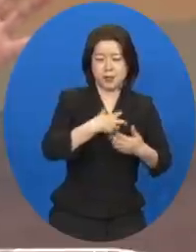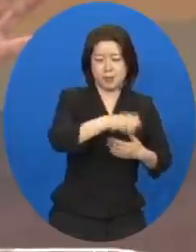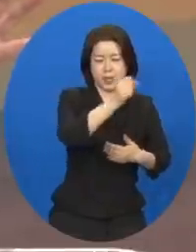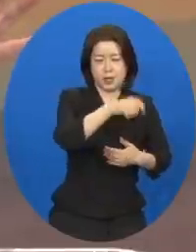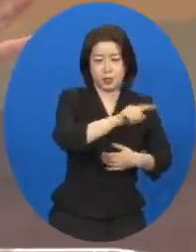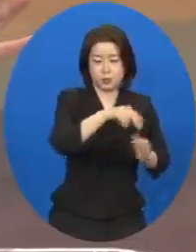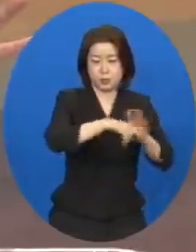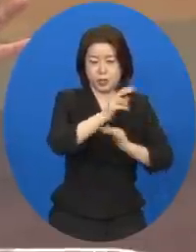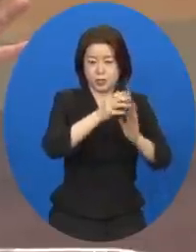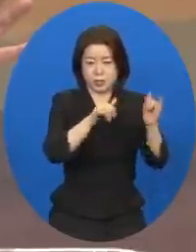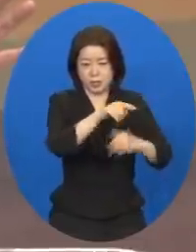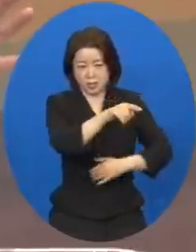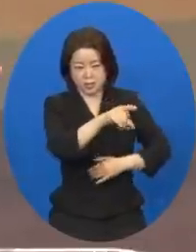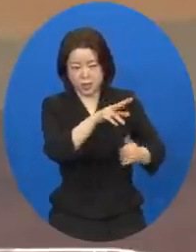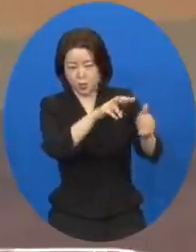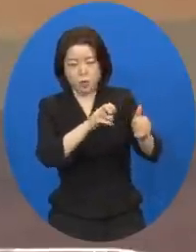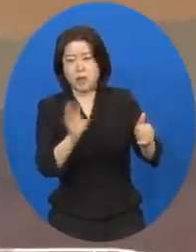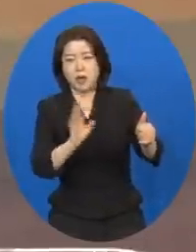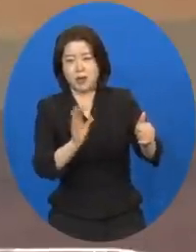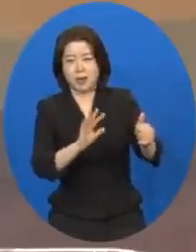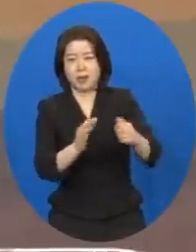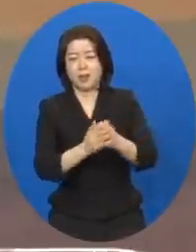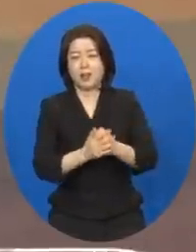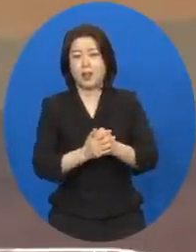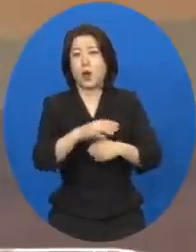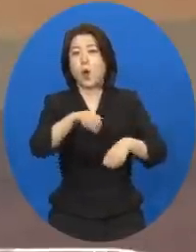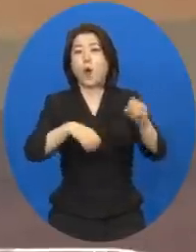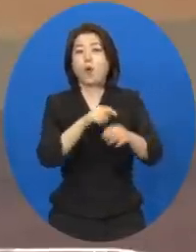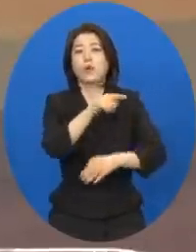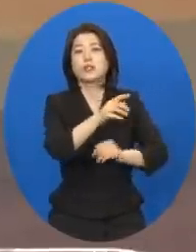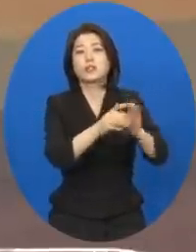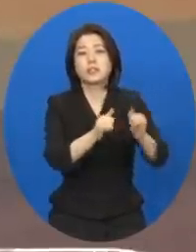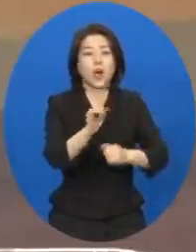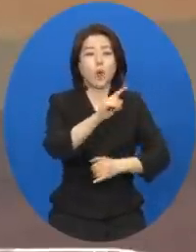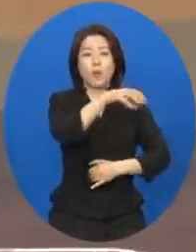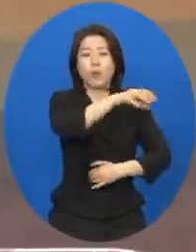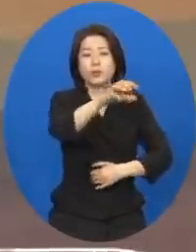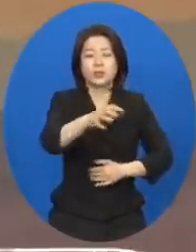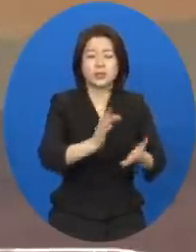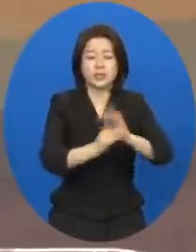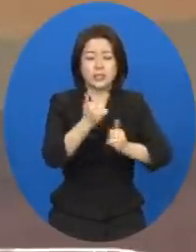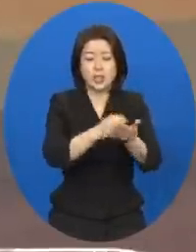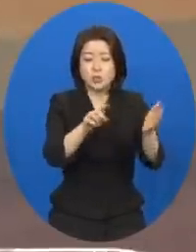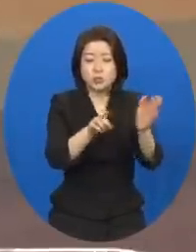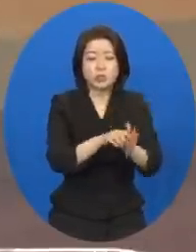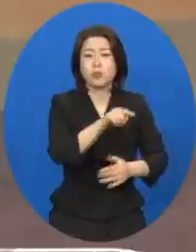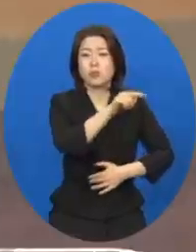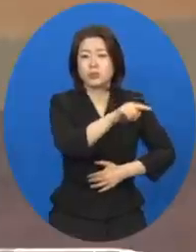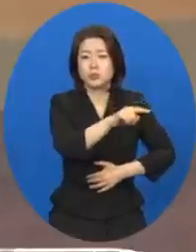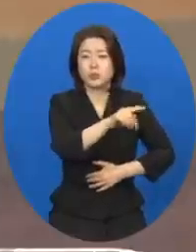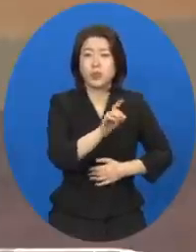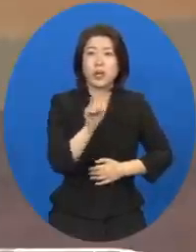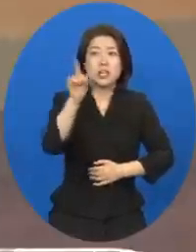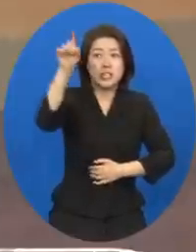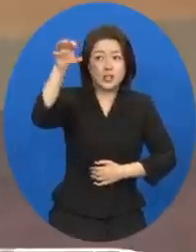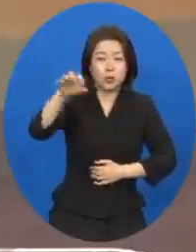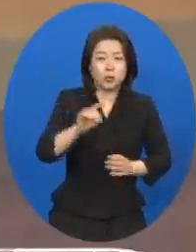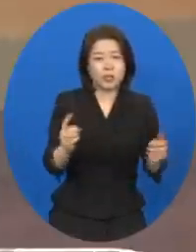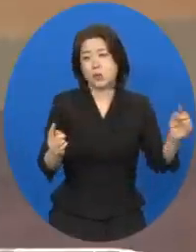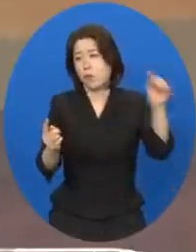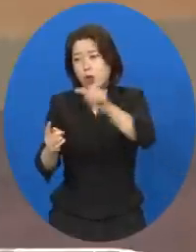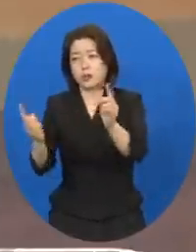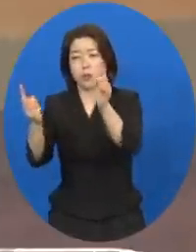원망하는 마음 없을 거예요. 차라리 그 사람 어디서든지 예수 믿고 그도 천국에 와서